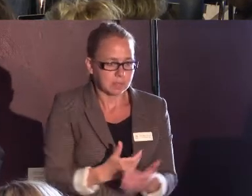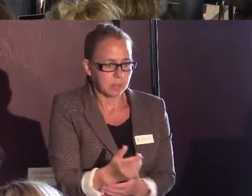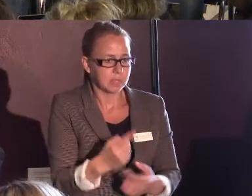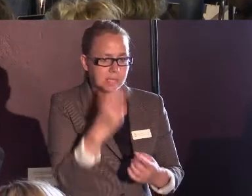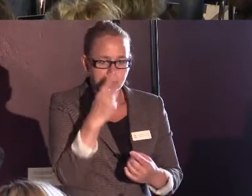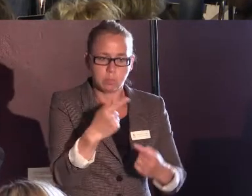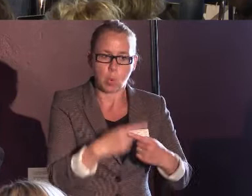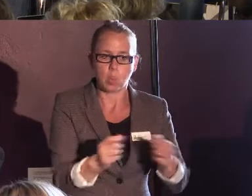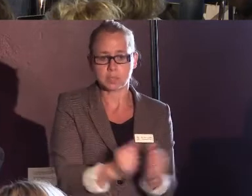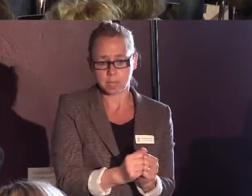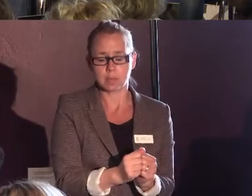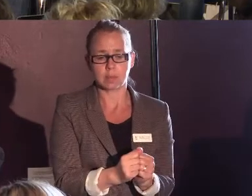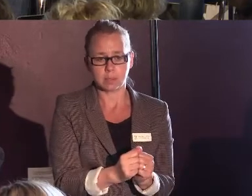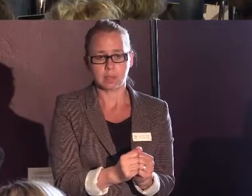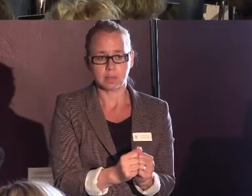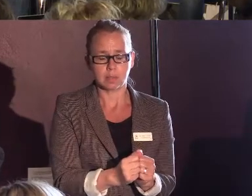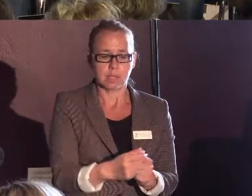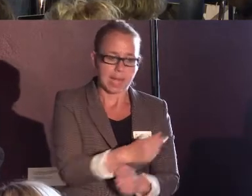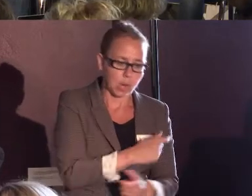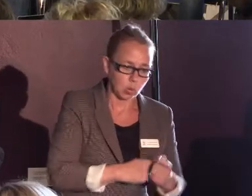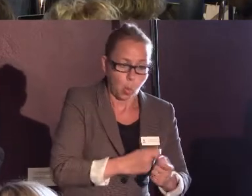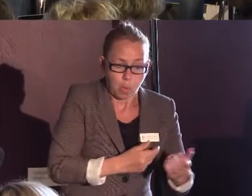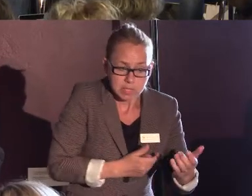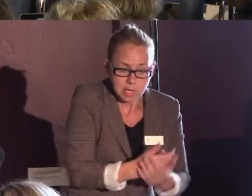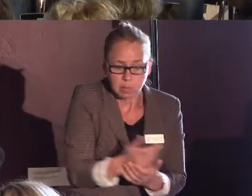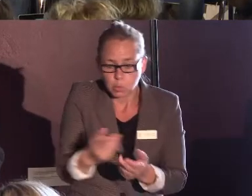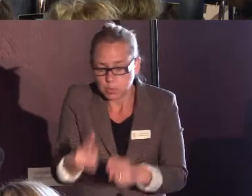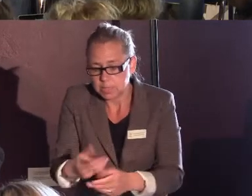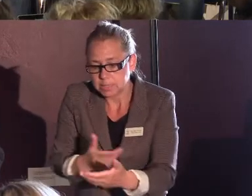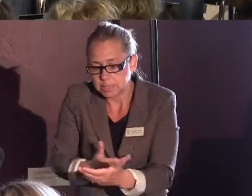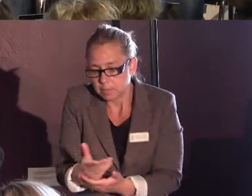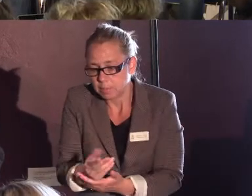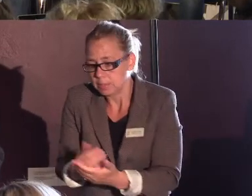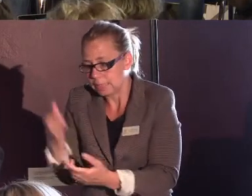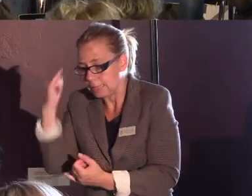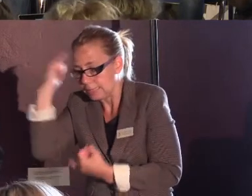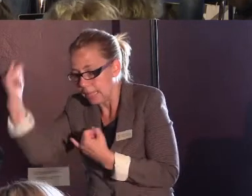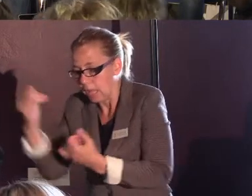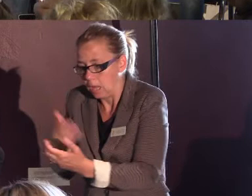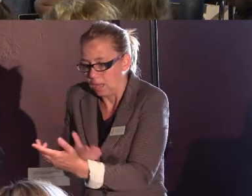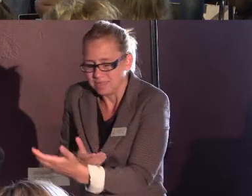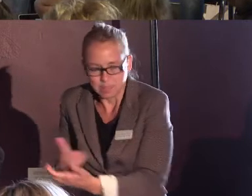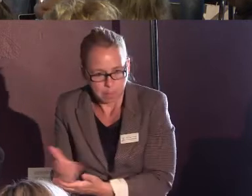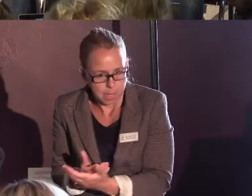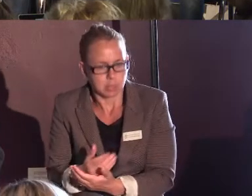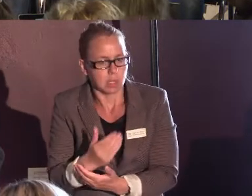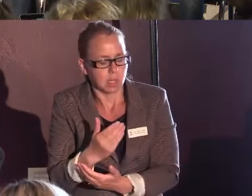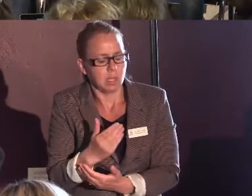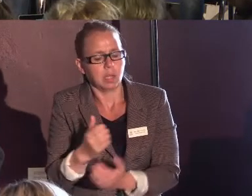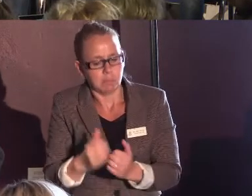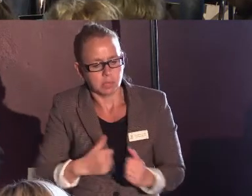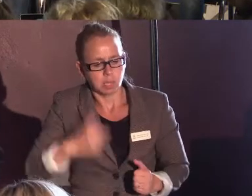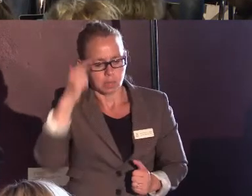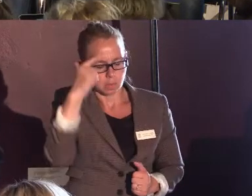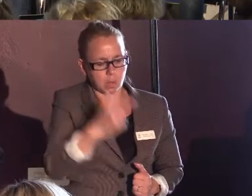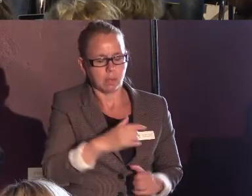se ut på olika vis, ekonomiskt, juridiskt, idémässigt. Men jag tror att man måste